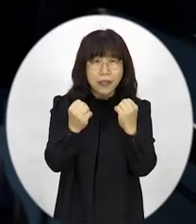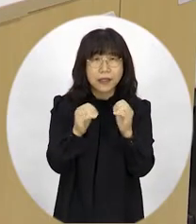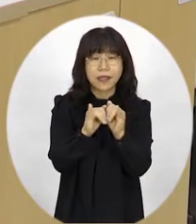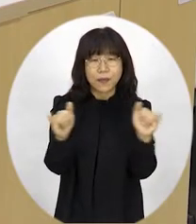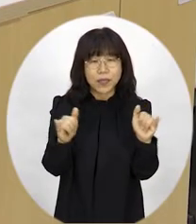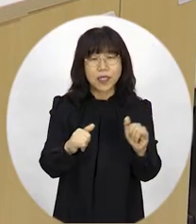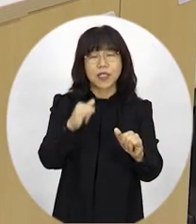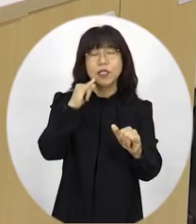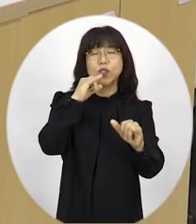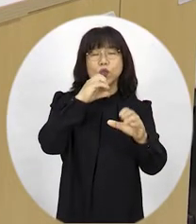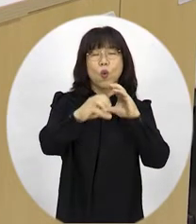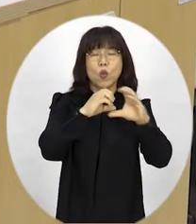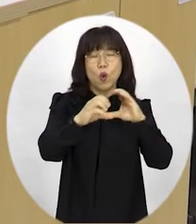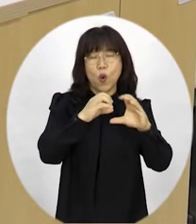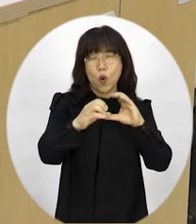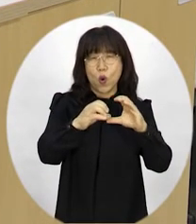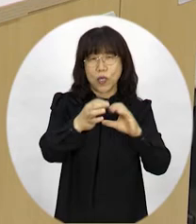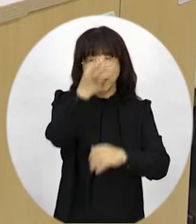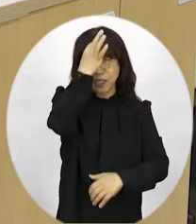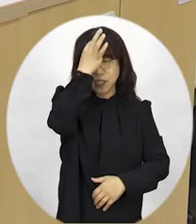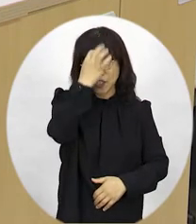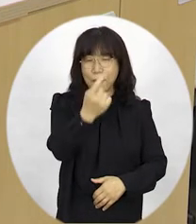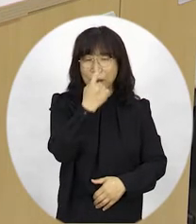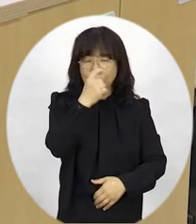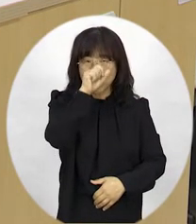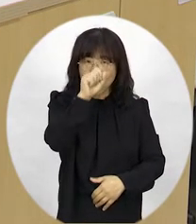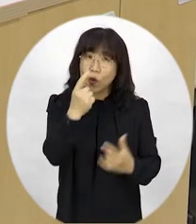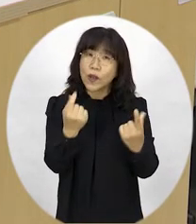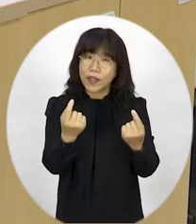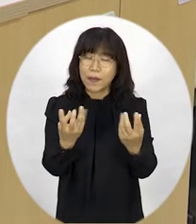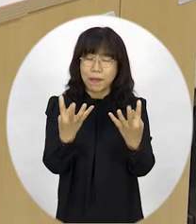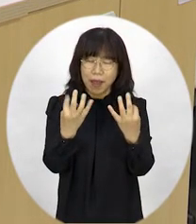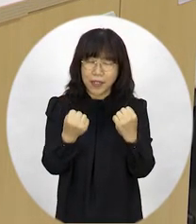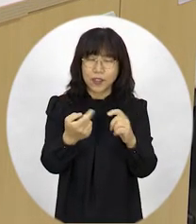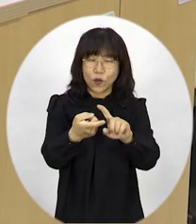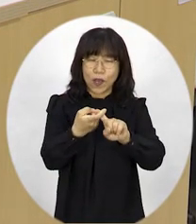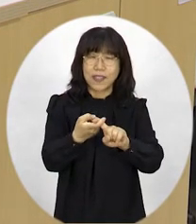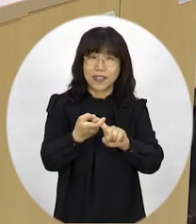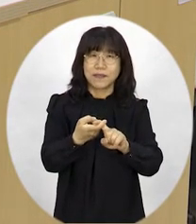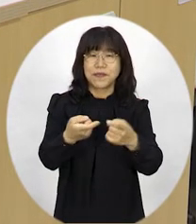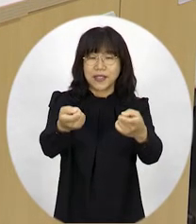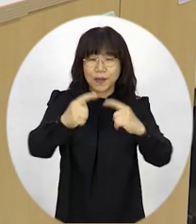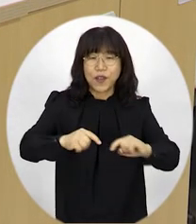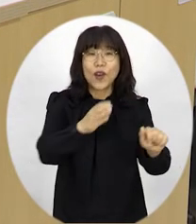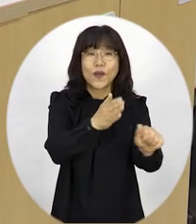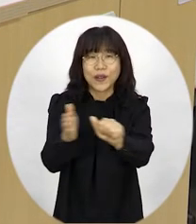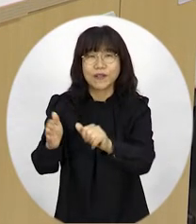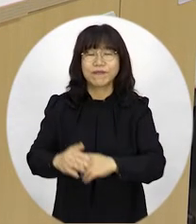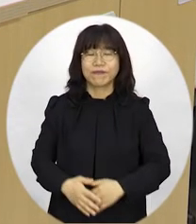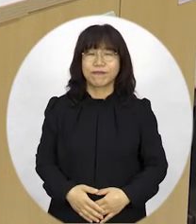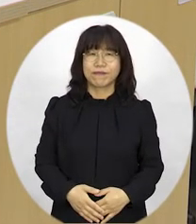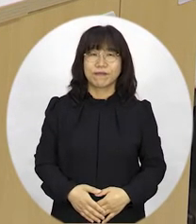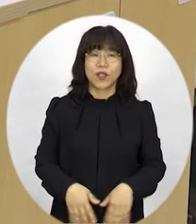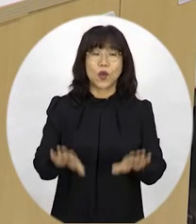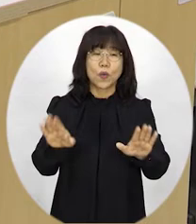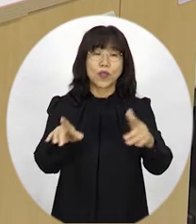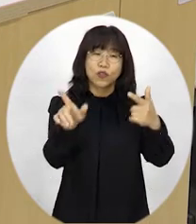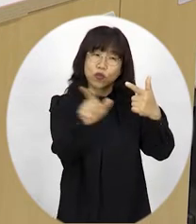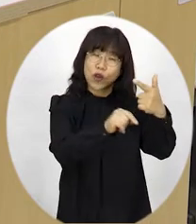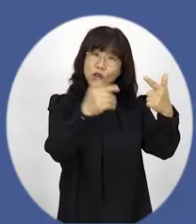통해 많은 분들이 소통의 기술을 익힐 수 있게 되길 바랍니다. 구민 여러분의 많은 관심과 참여